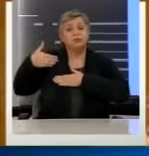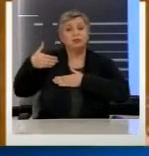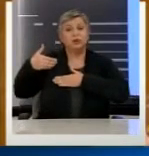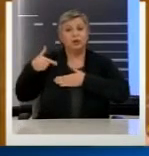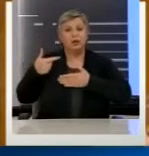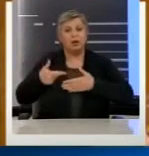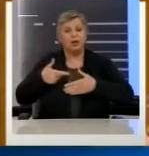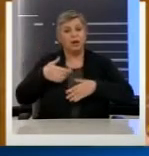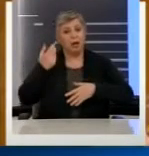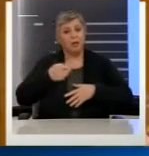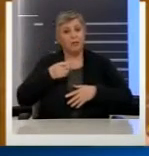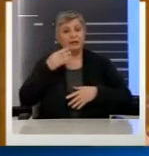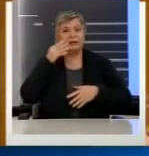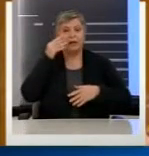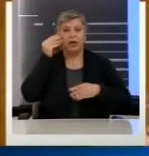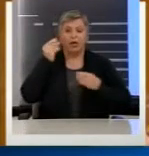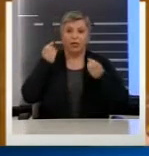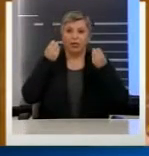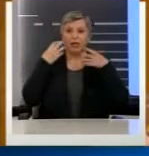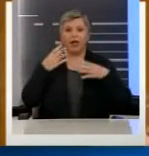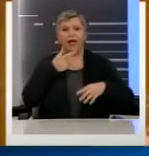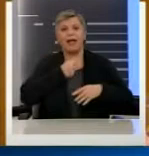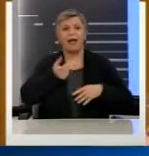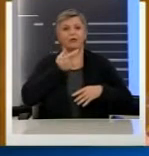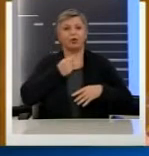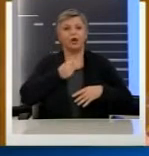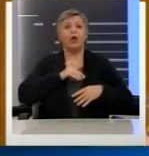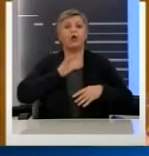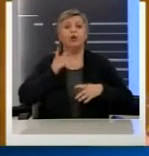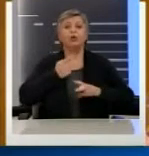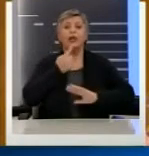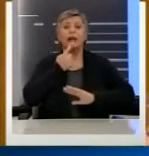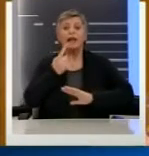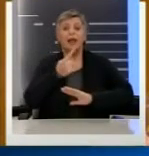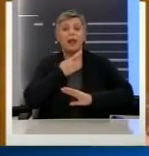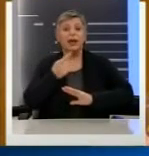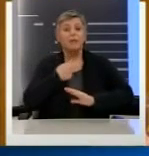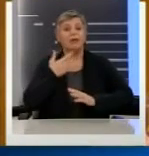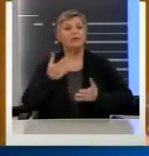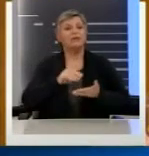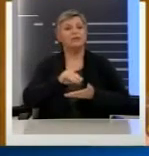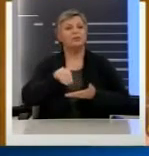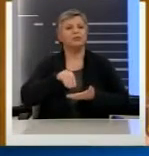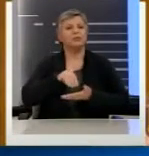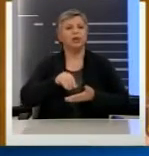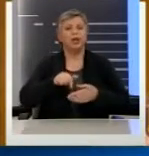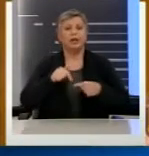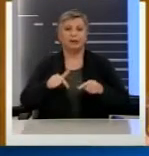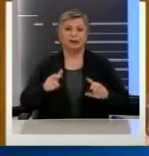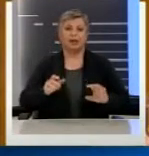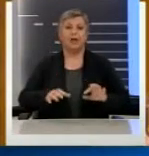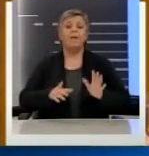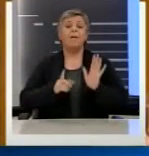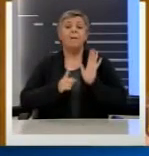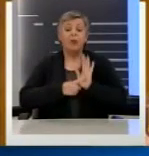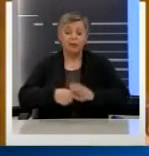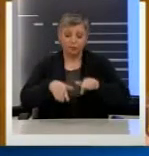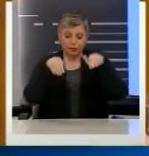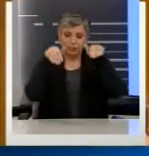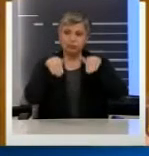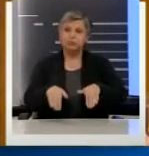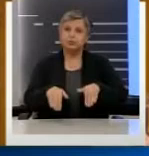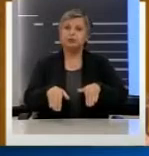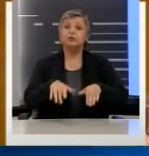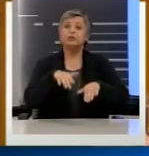μνήμη, ούτε επιλεκτικότητα, ούτε να είμαστε προκατηλημένοι, αλλά να σεβόμαστε και να τιμούμε τους αγώνες